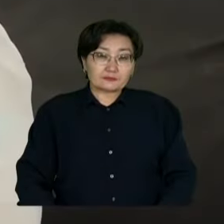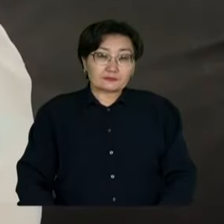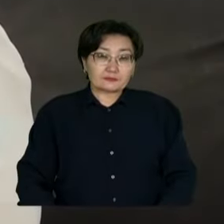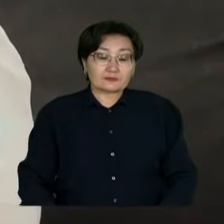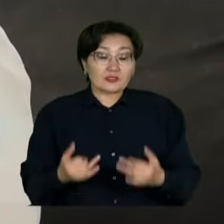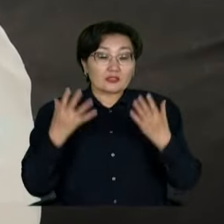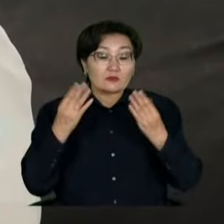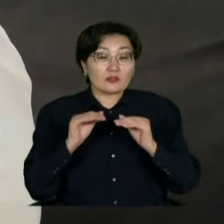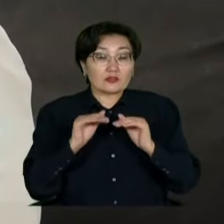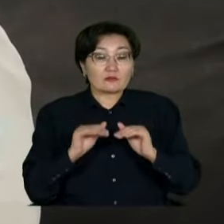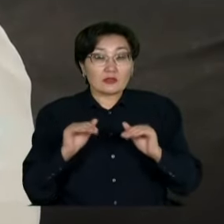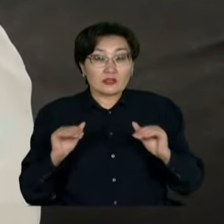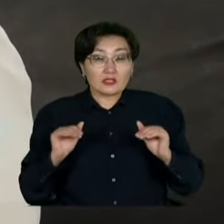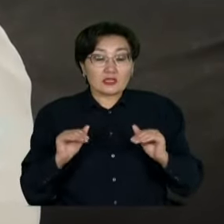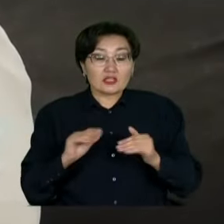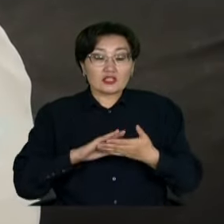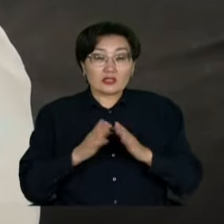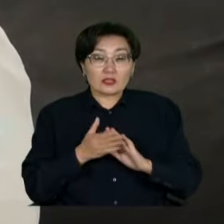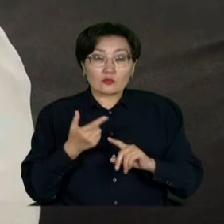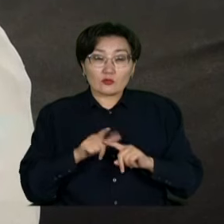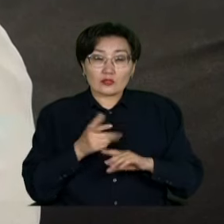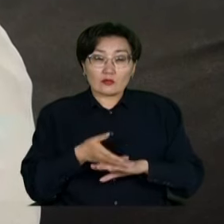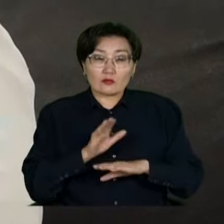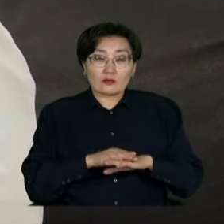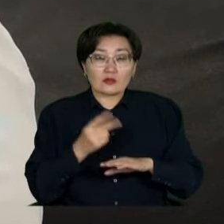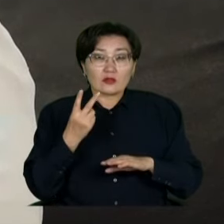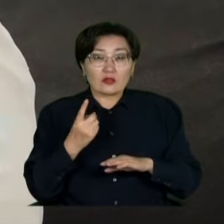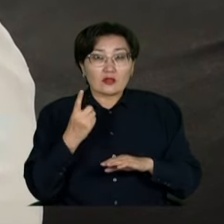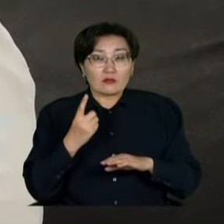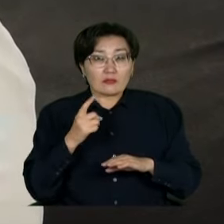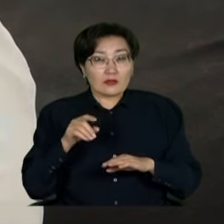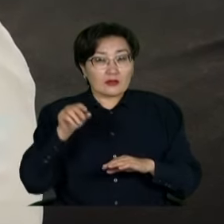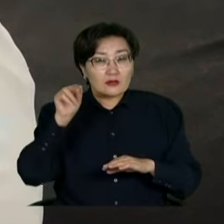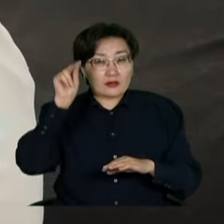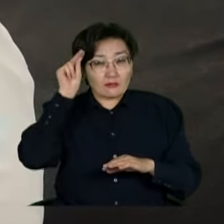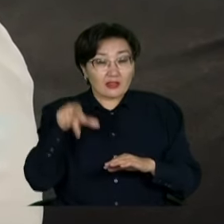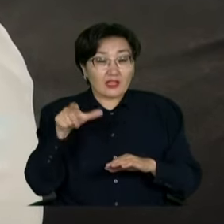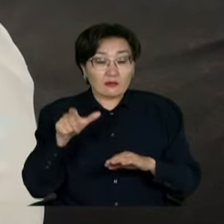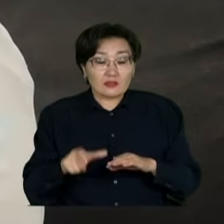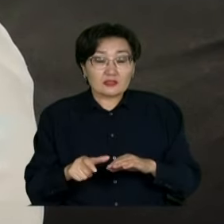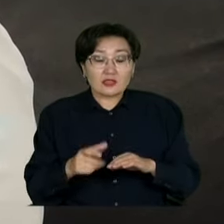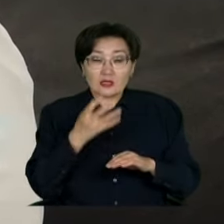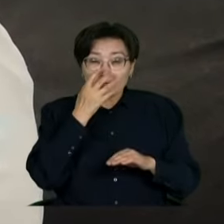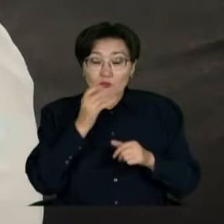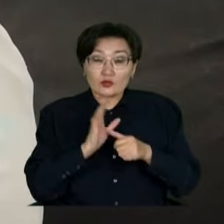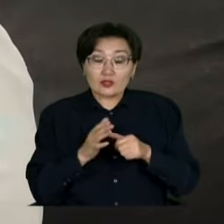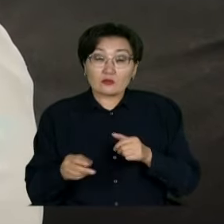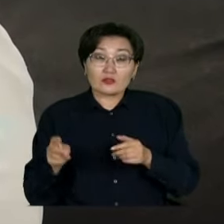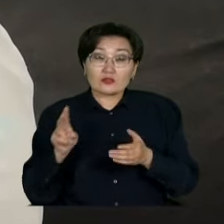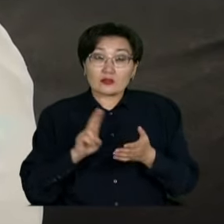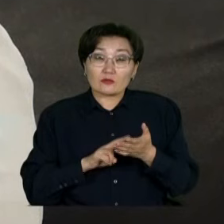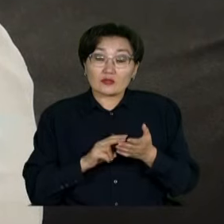Қазіргі таңда балалардың жағдайы өте ауыр. Бірақ баламыз өкпен жасанды желдету ИВЛ аппаратында. Екінші науқасымыз